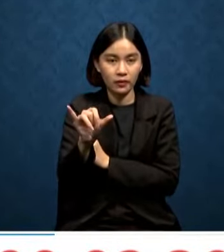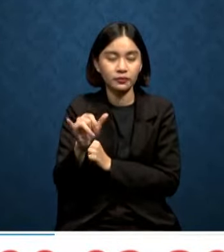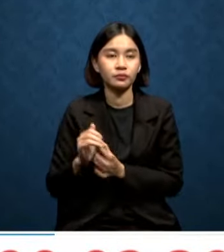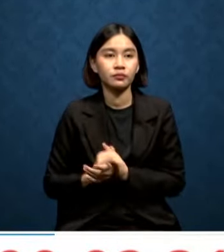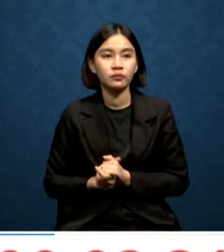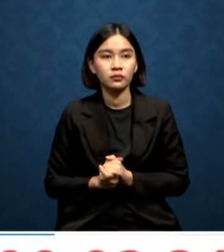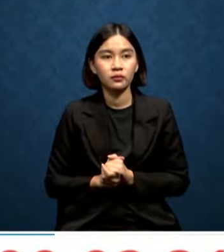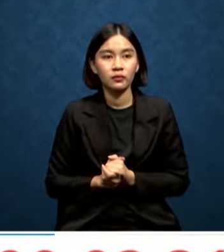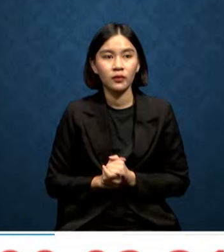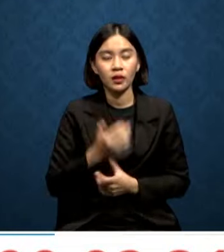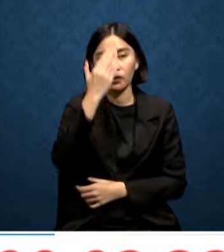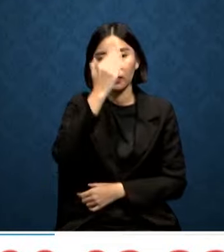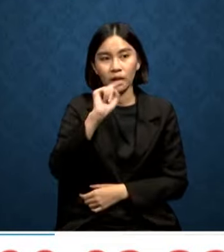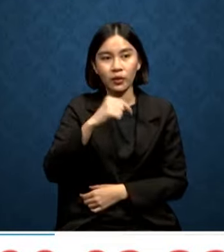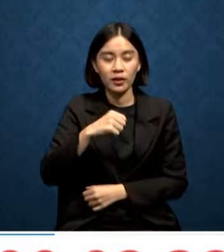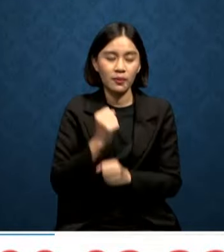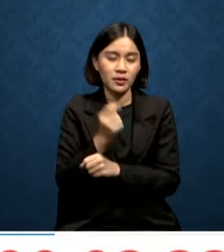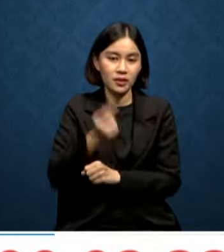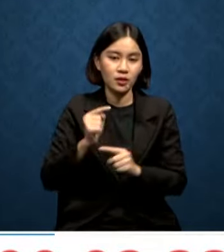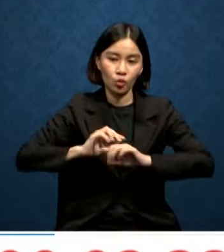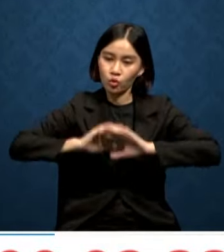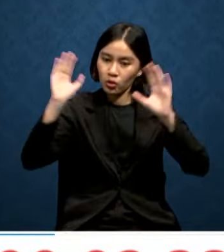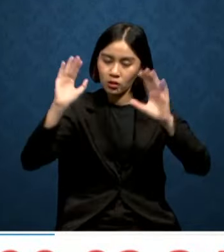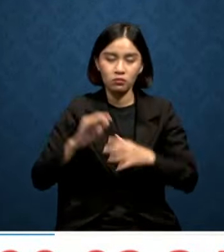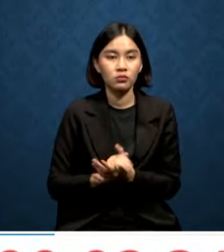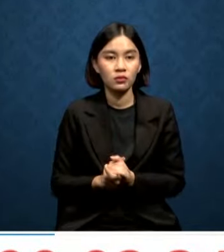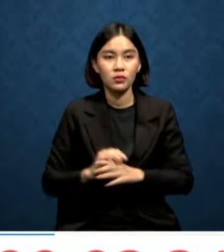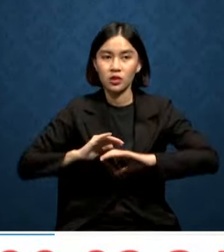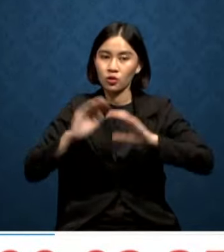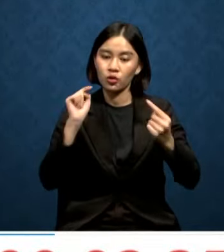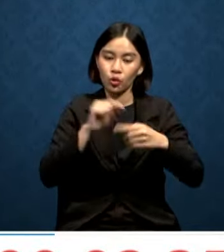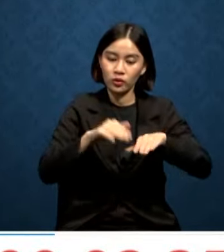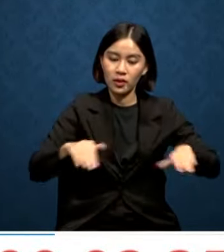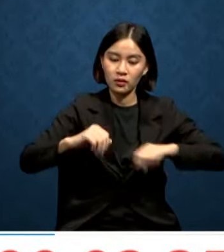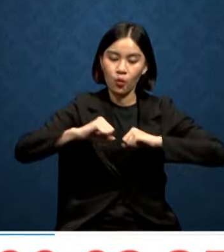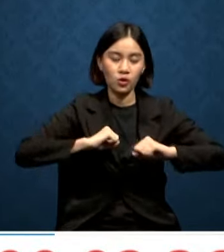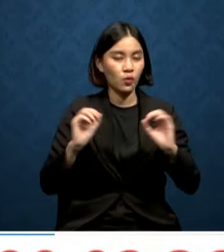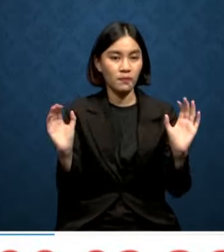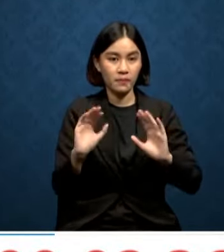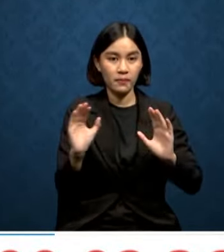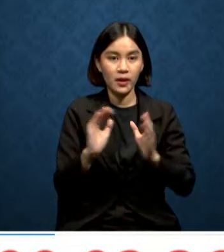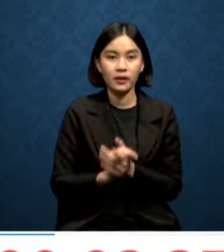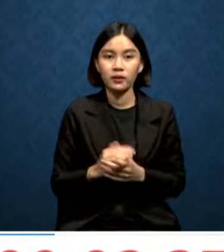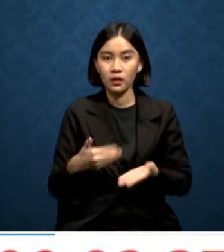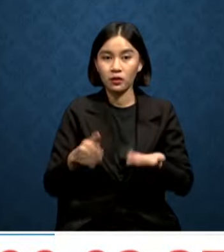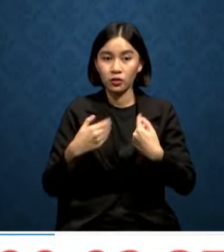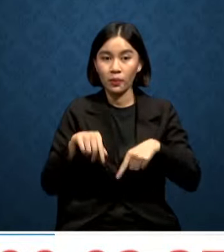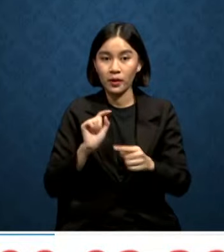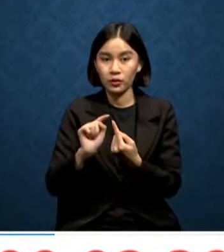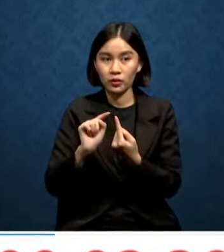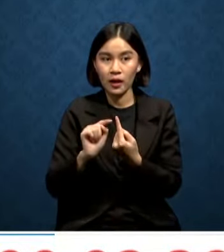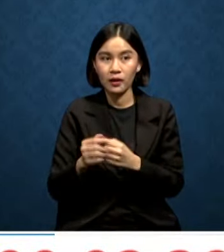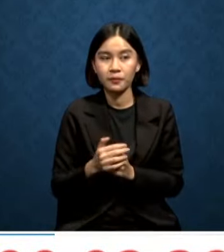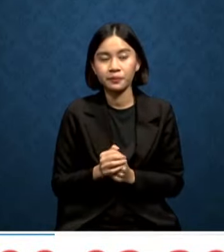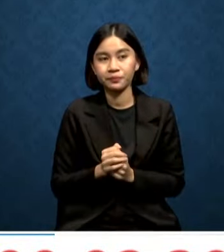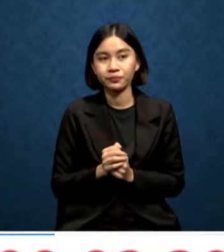ทอื่นนะครับเพราะว่าเราจริงจังกับการปราบปรามไม่ให้มันเข้ามาถึงเด็กและเยาวชนส่วนในประเด็นของยา